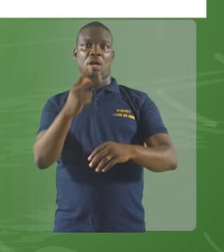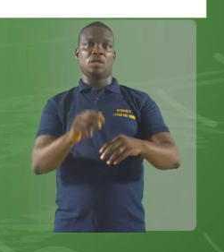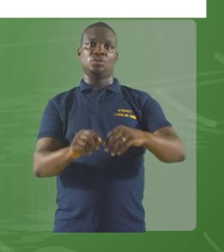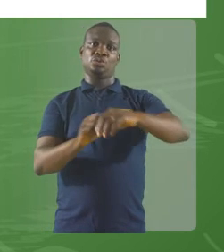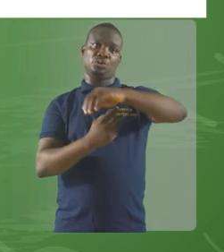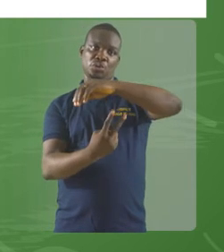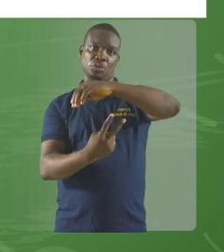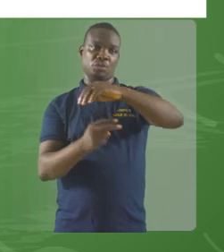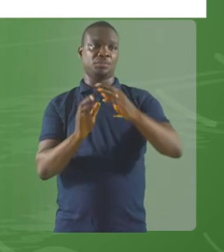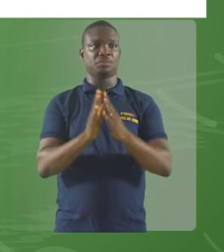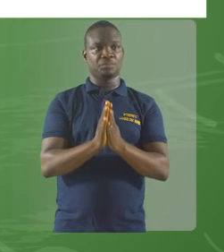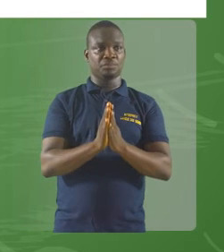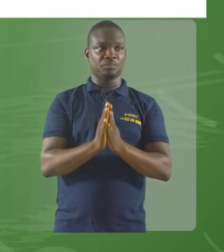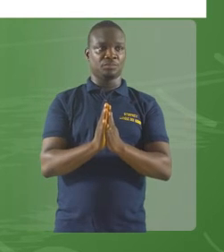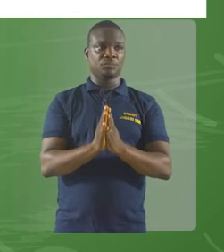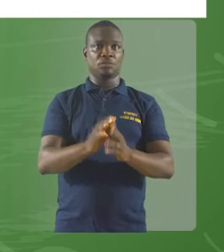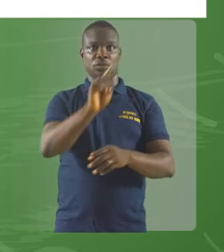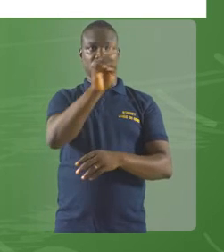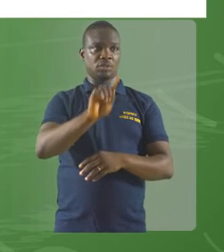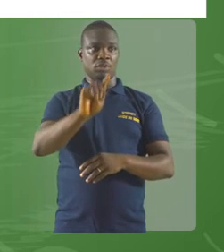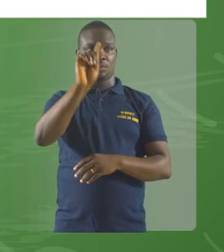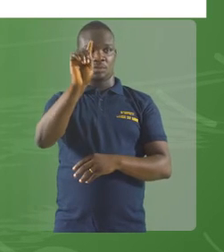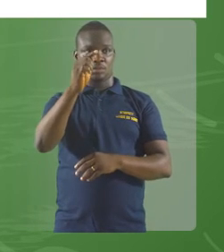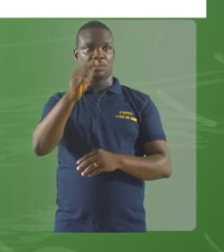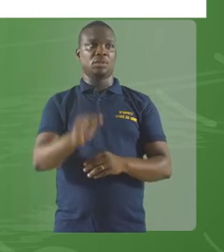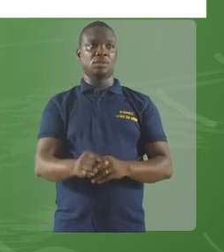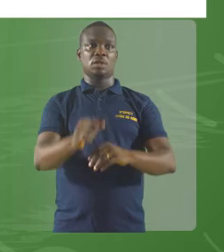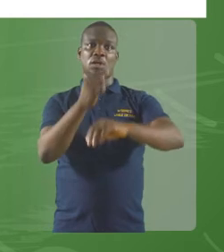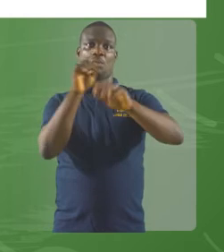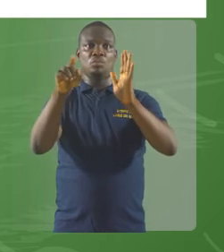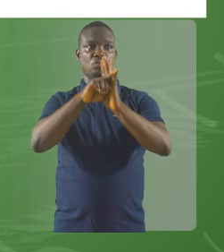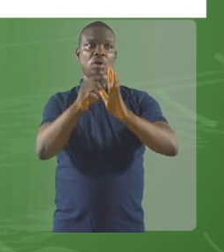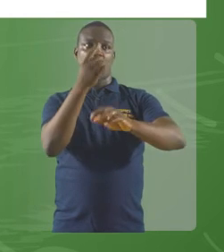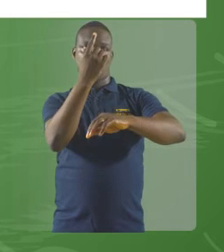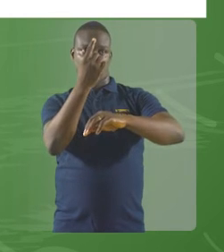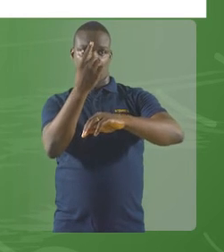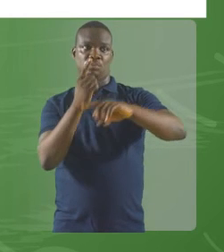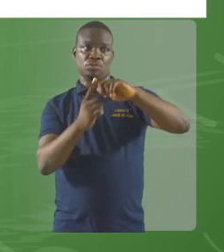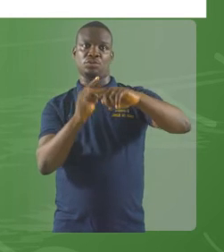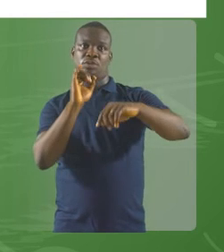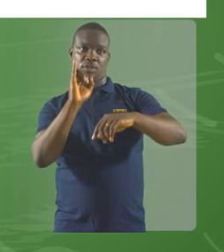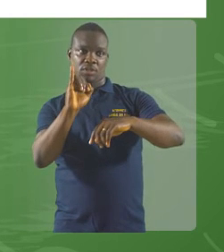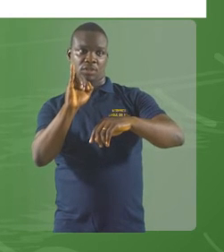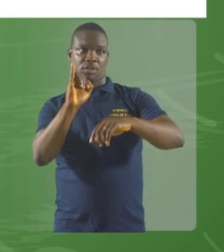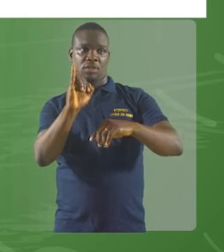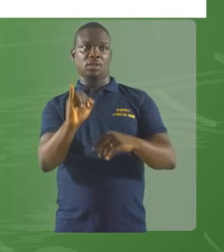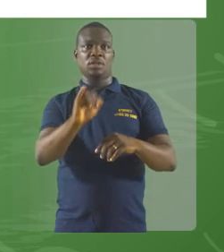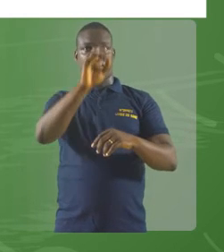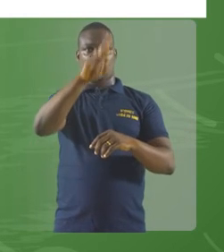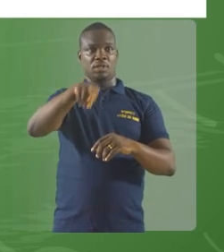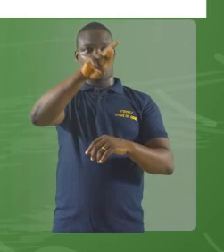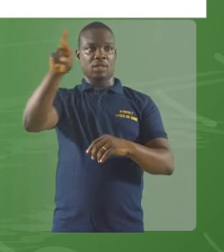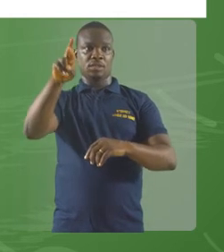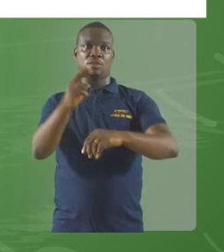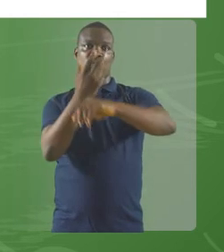exponentielle de I 2π sur 3 va être égale à moins 1,5 plus I racine de 3 sur